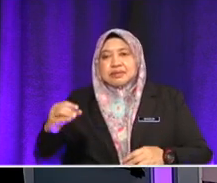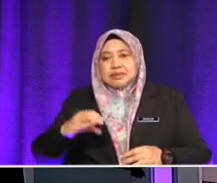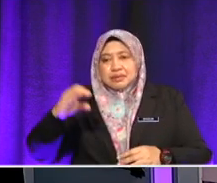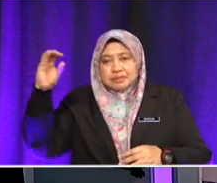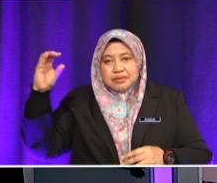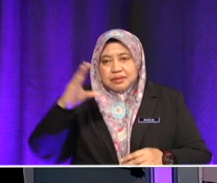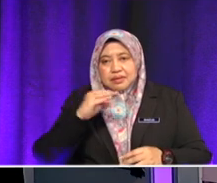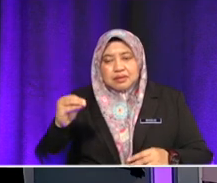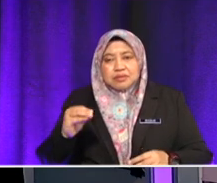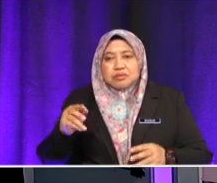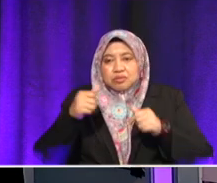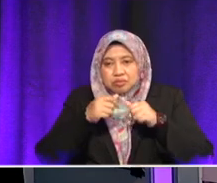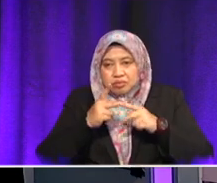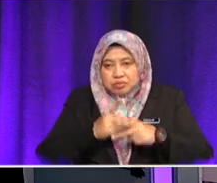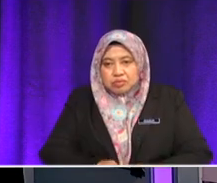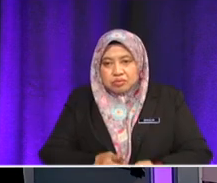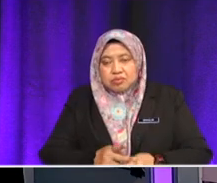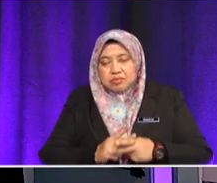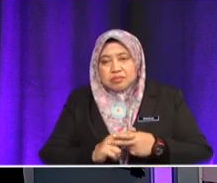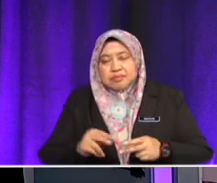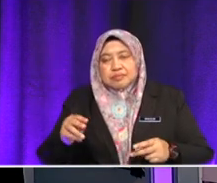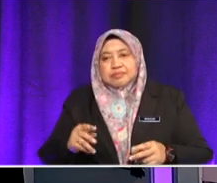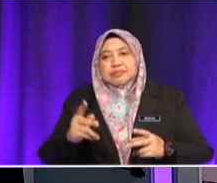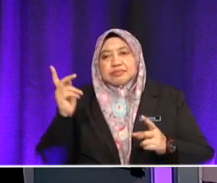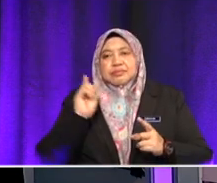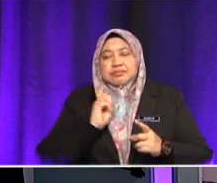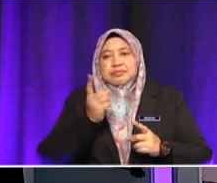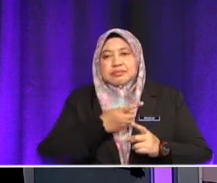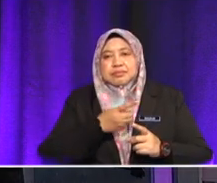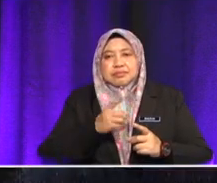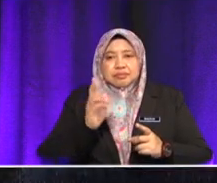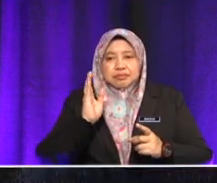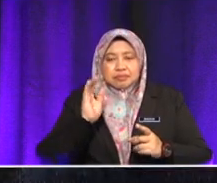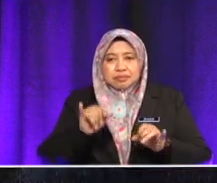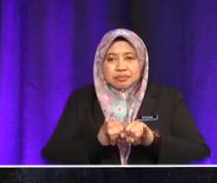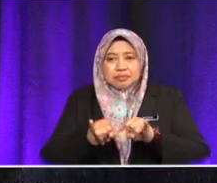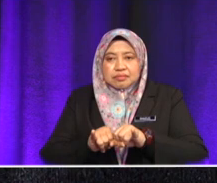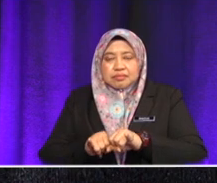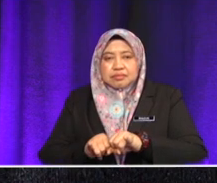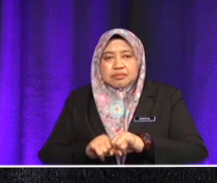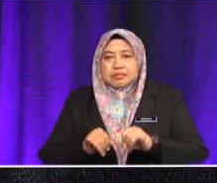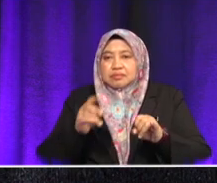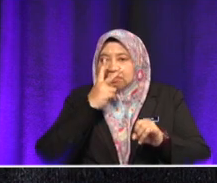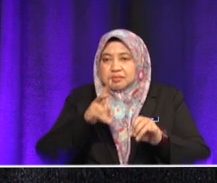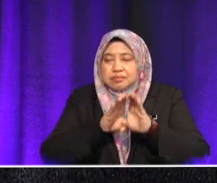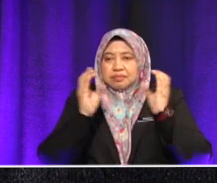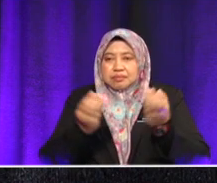yang Kukuh Oke Begitu juga dengan kumpulan murid ini mungkin pada asasnya